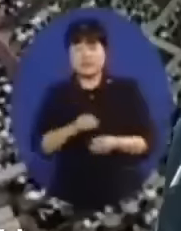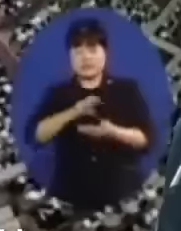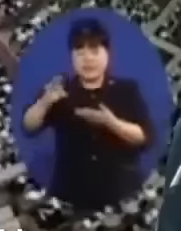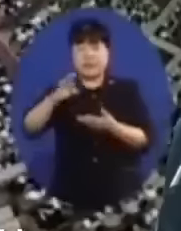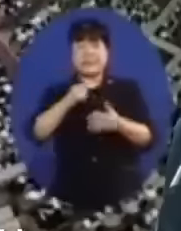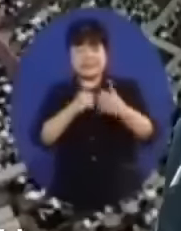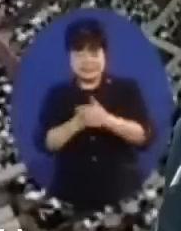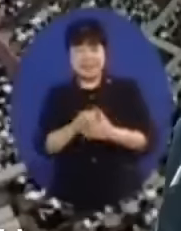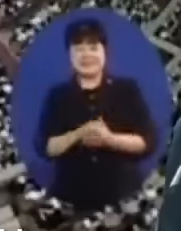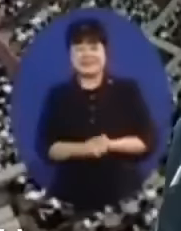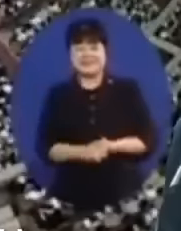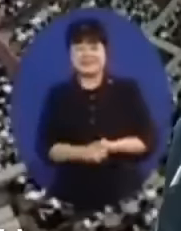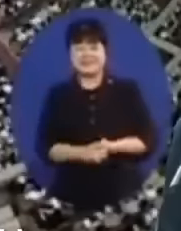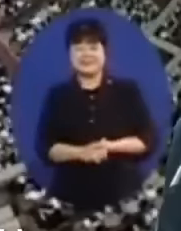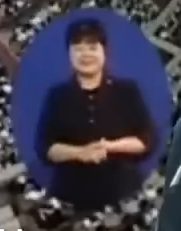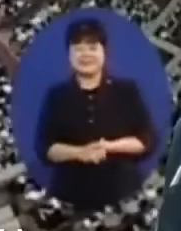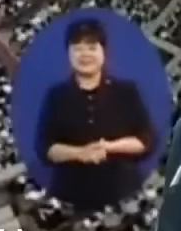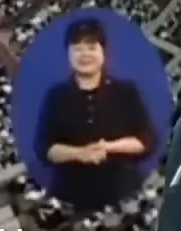것입니다.